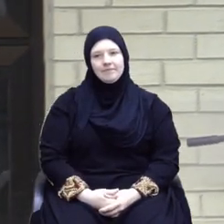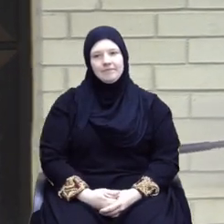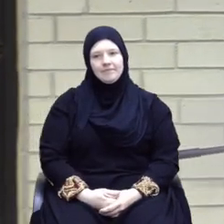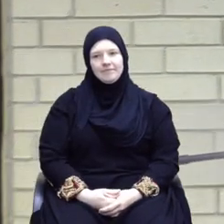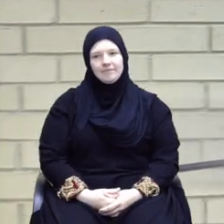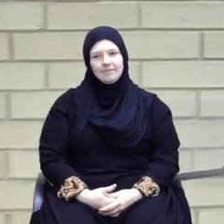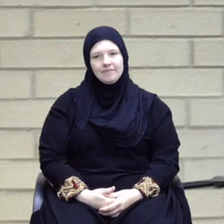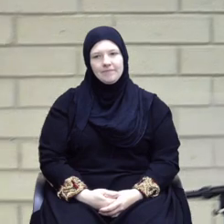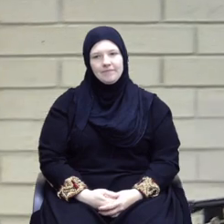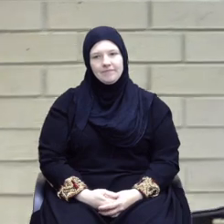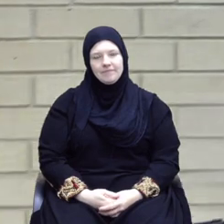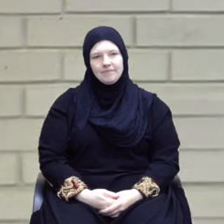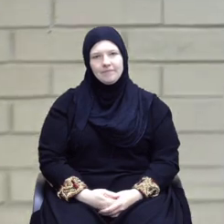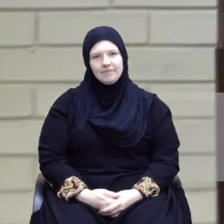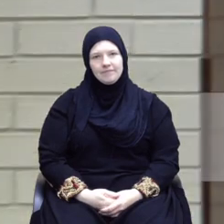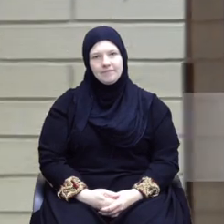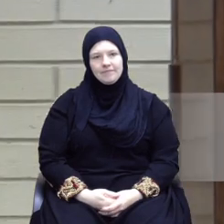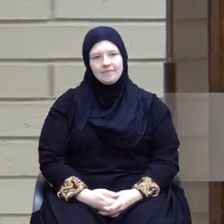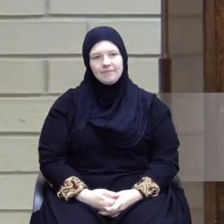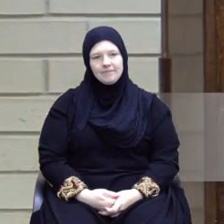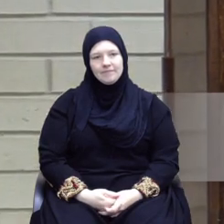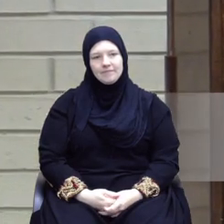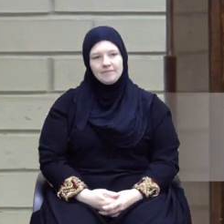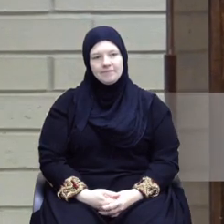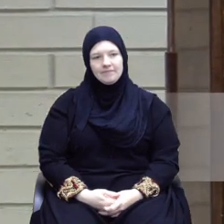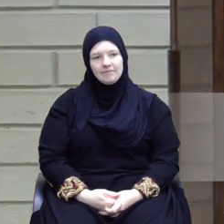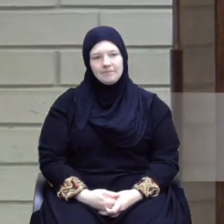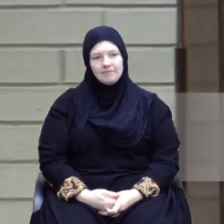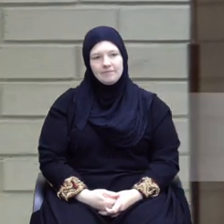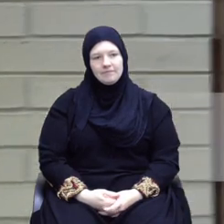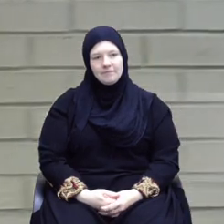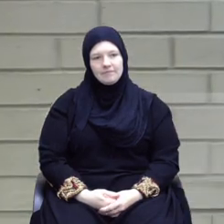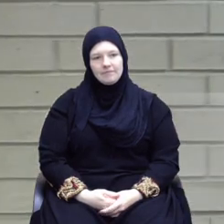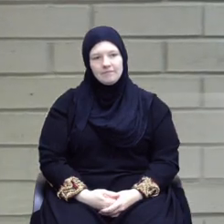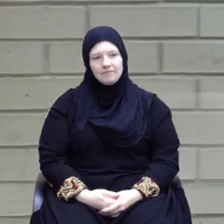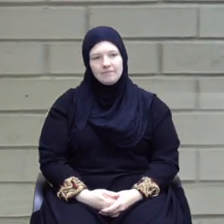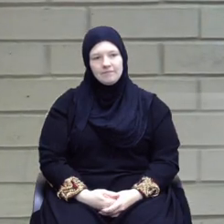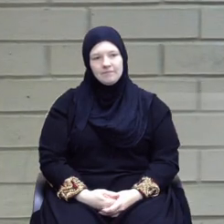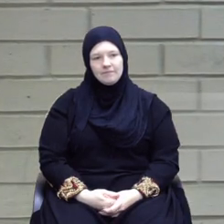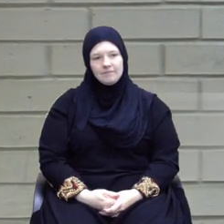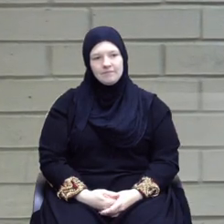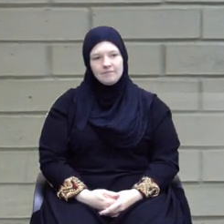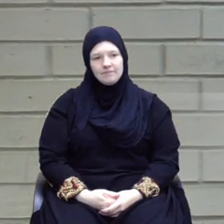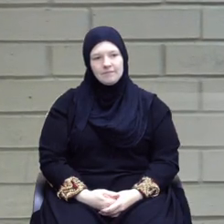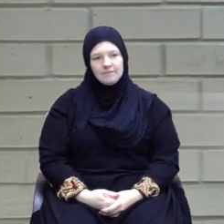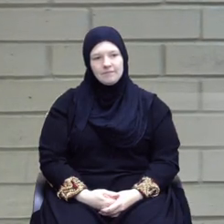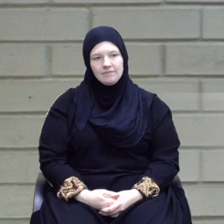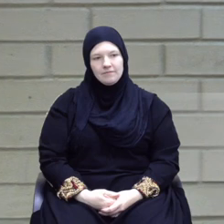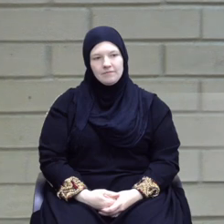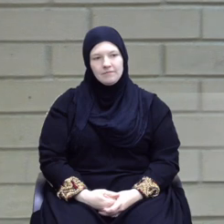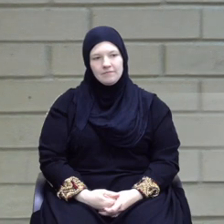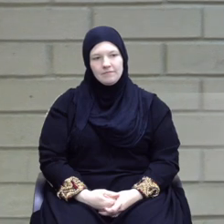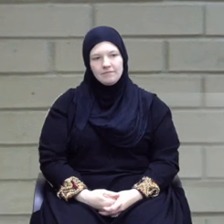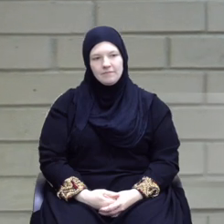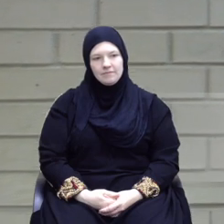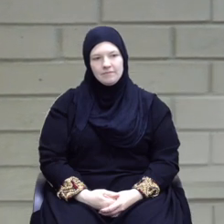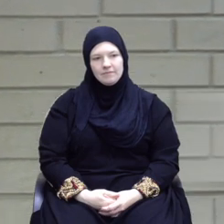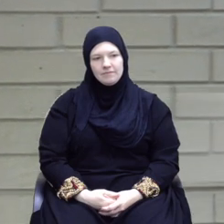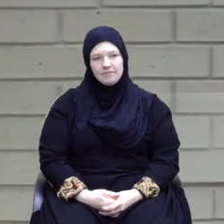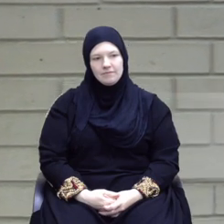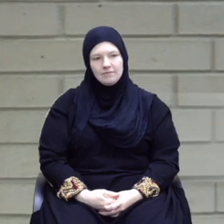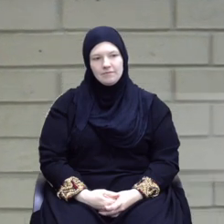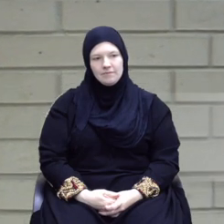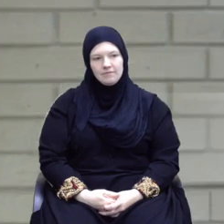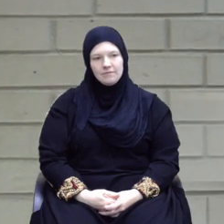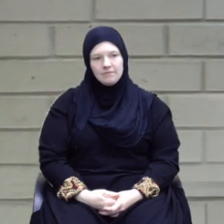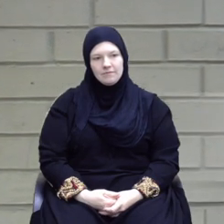أنفسنا ومن سيئات أعمالنا، من يهده الله فهو المهتد ومن يضلل فلن تجد